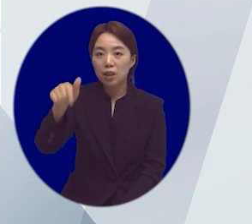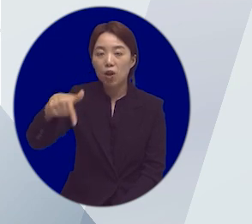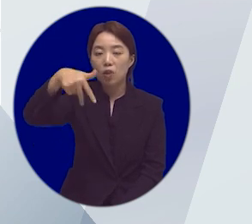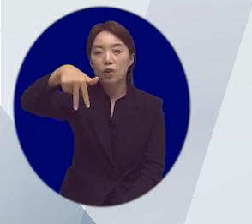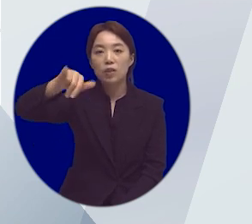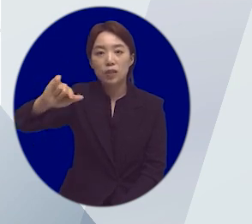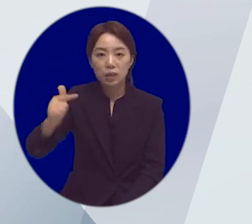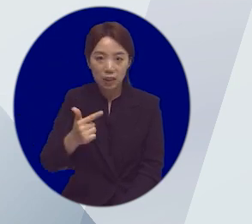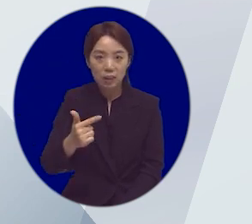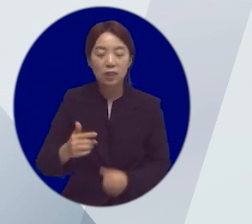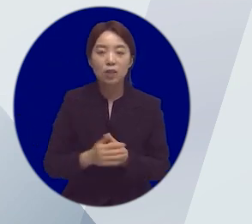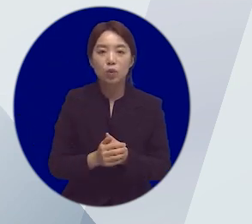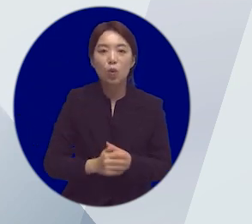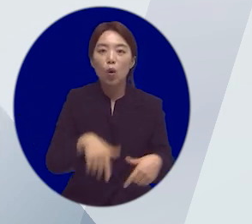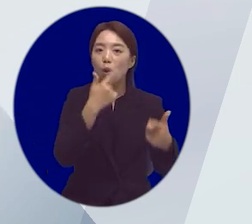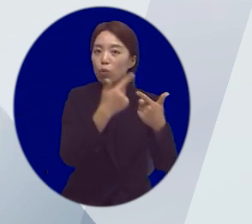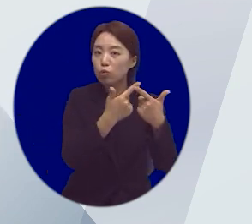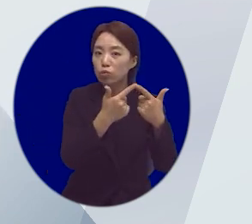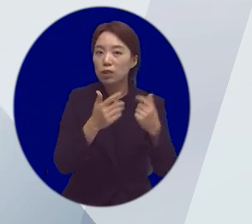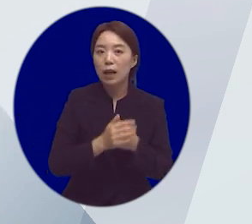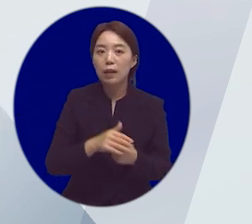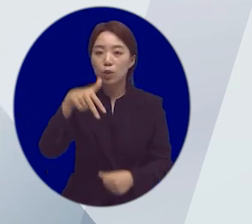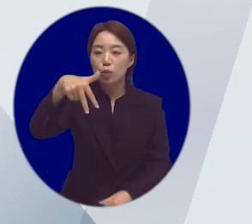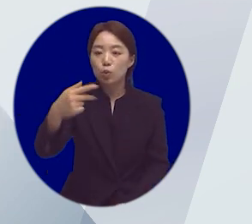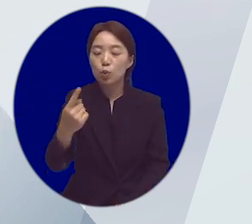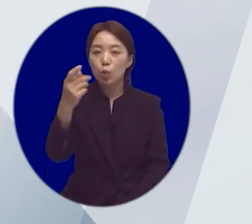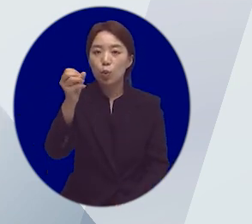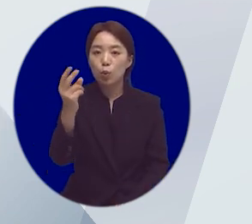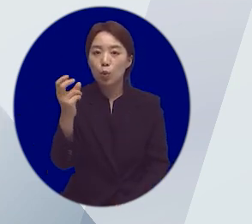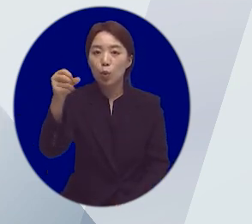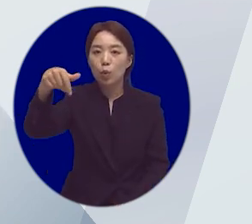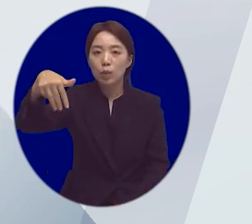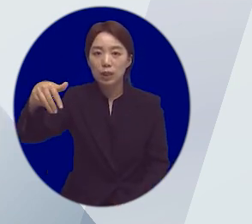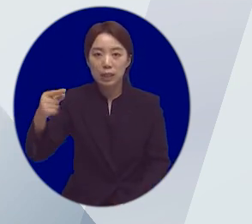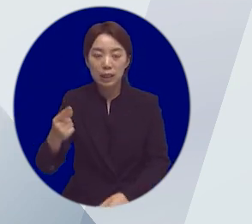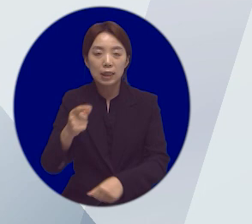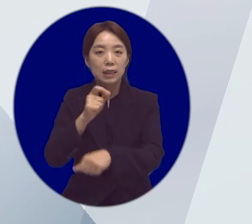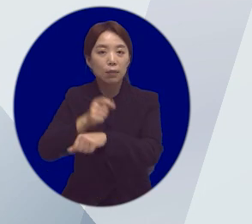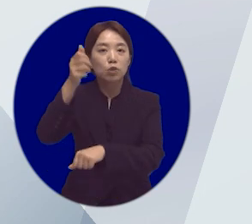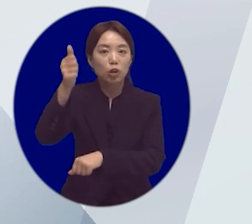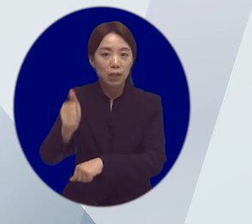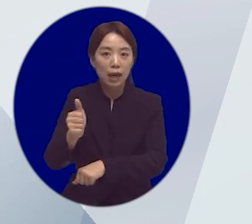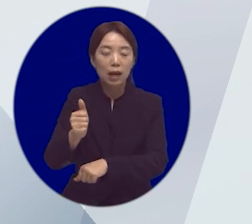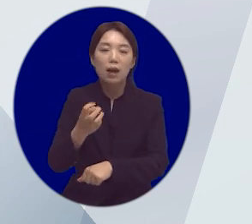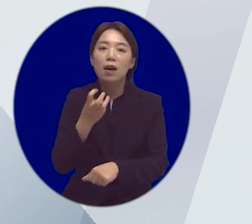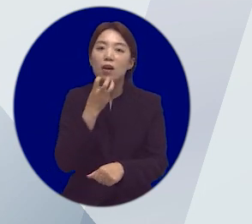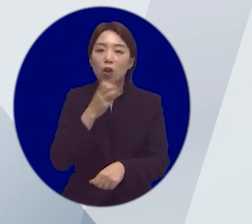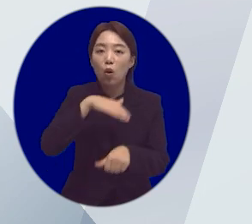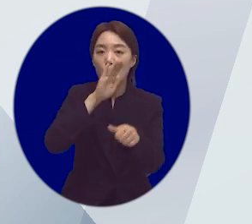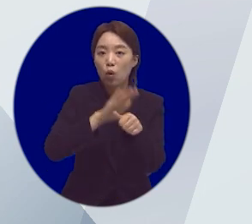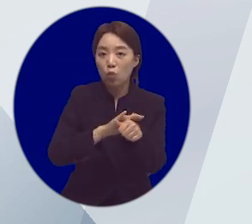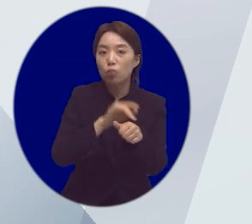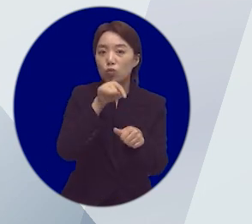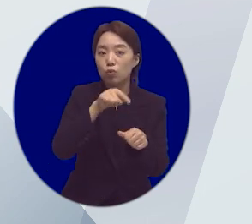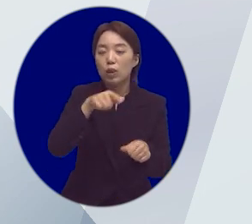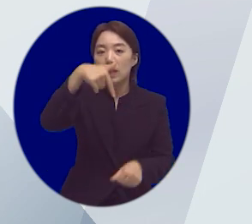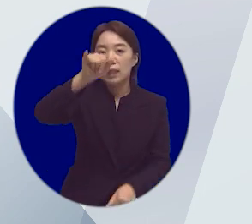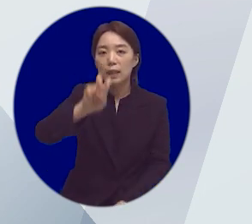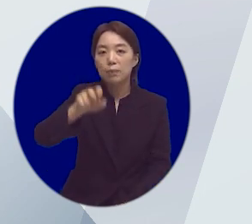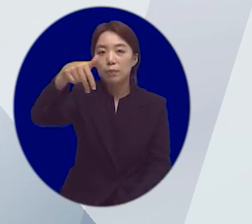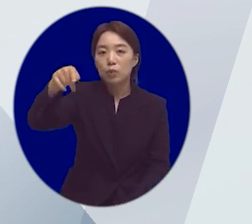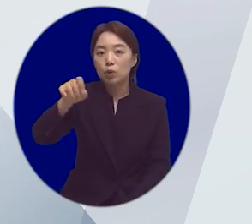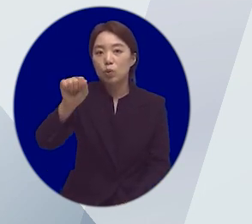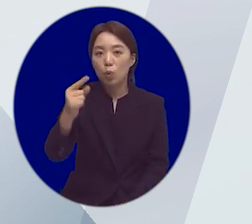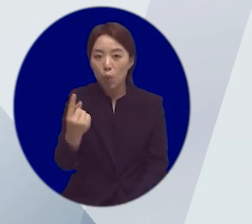상임위원, 부산광역시 선거관리위원회 조용칠 사무처장, 경상북도 선거관리위원회 김주헌